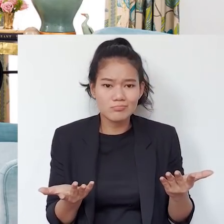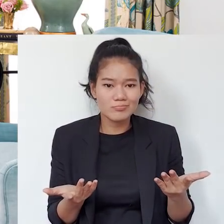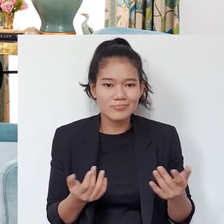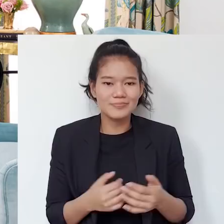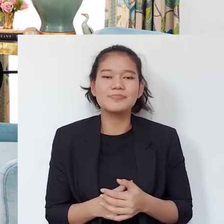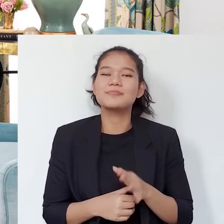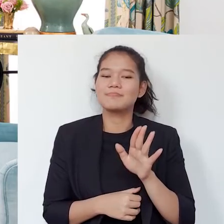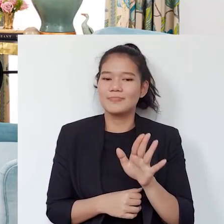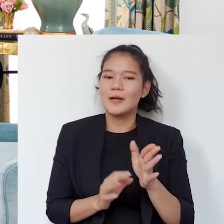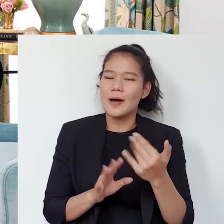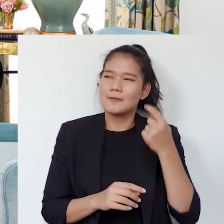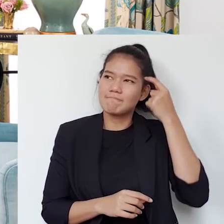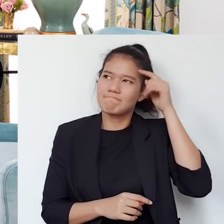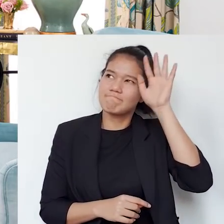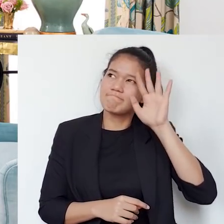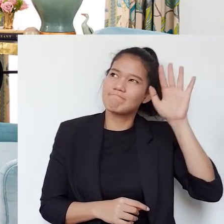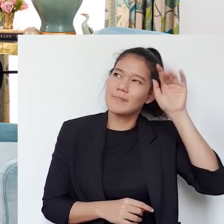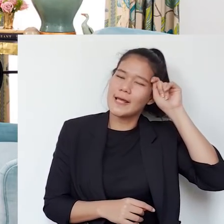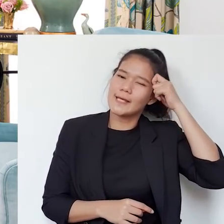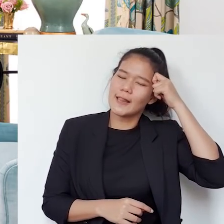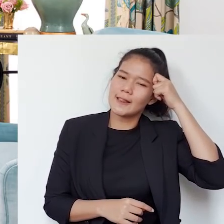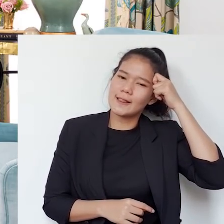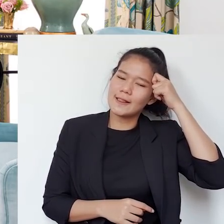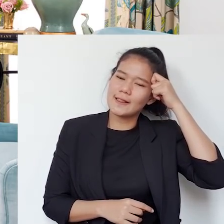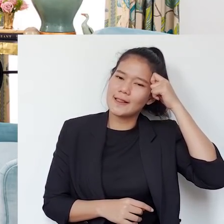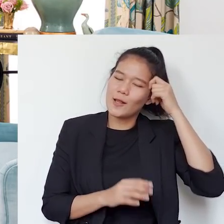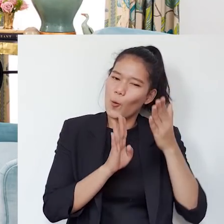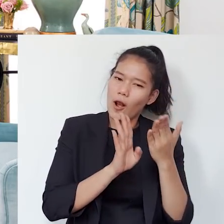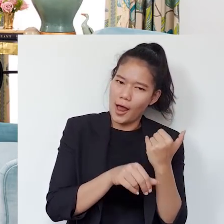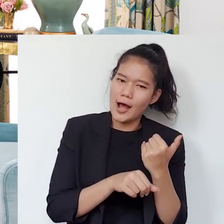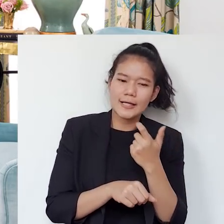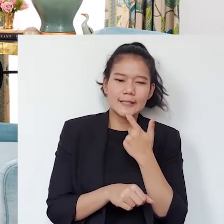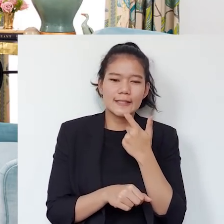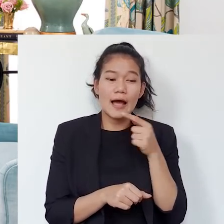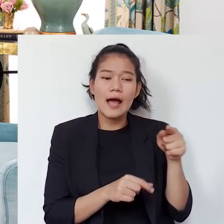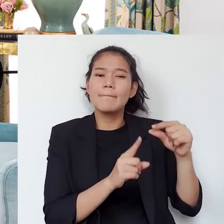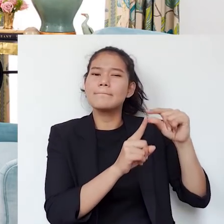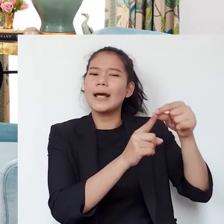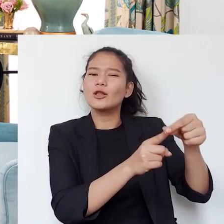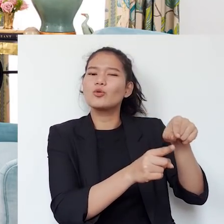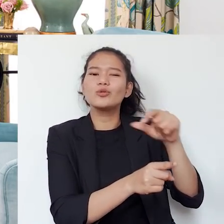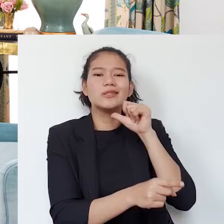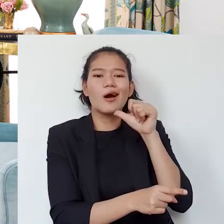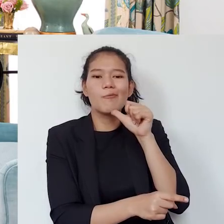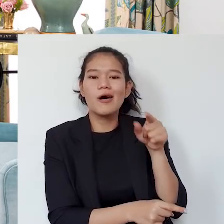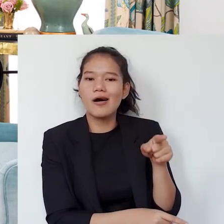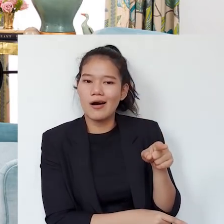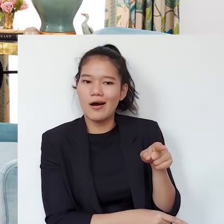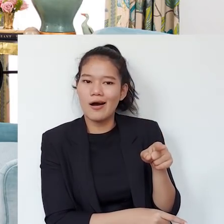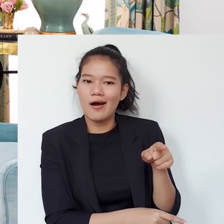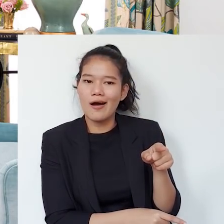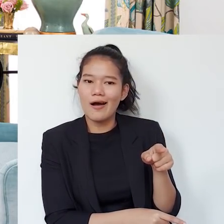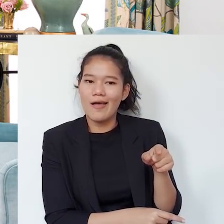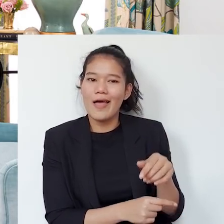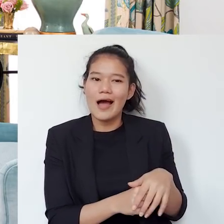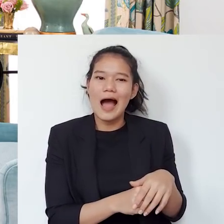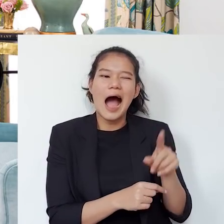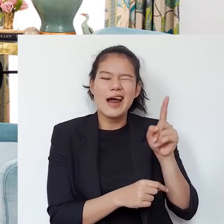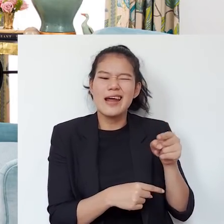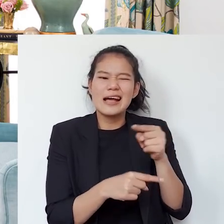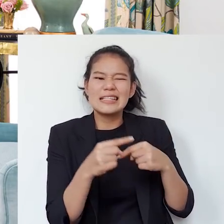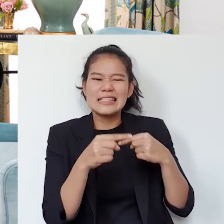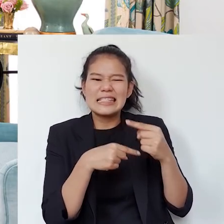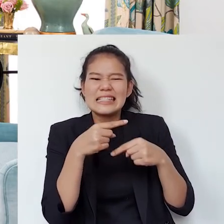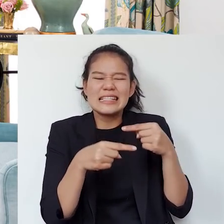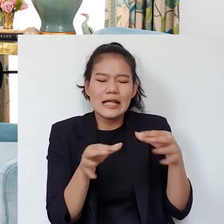kita berimajinasi mengingat kembali saudara-saudara. Petrus itu siapa sih? Cerita yang paling mendekati ke